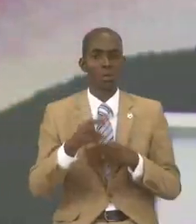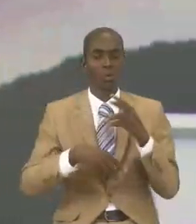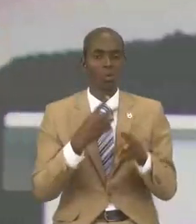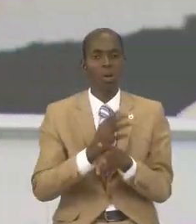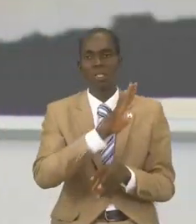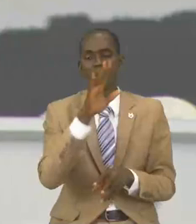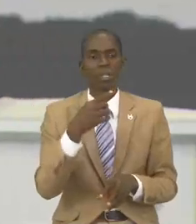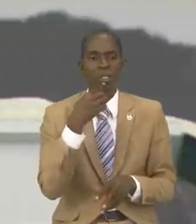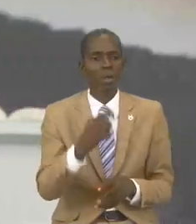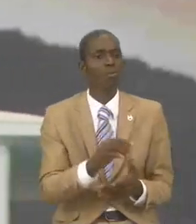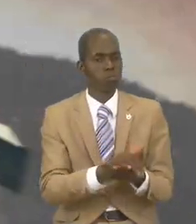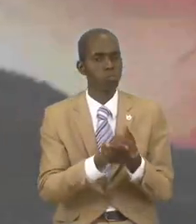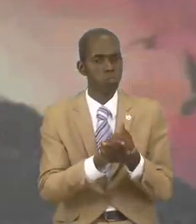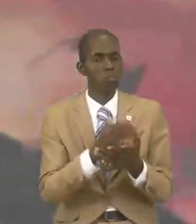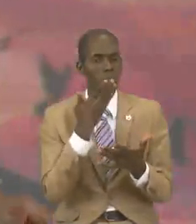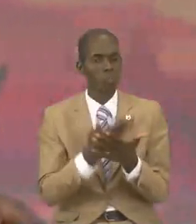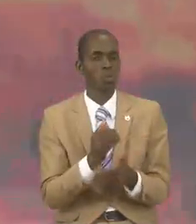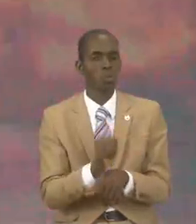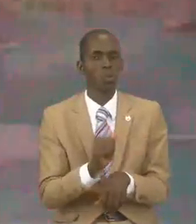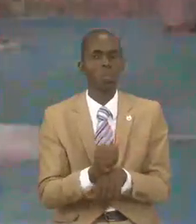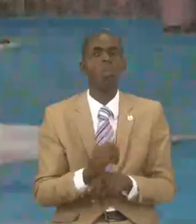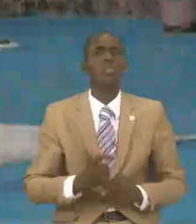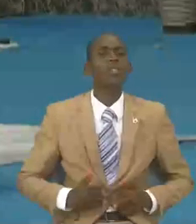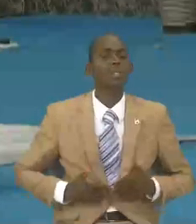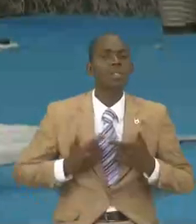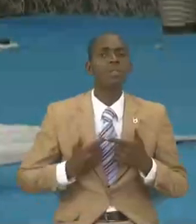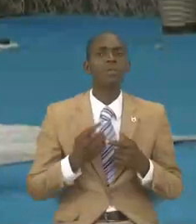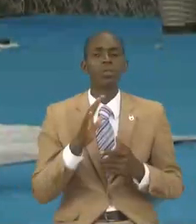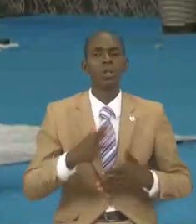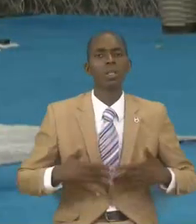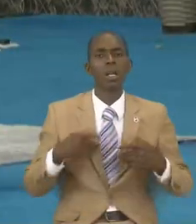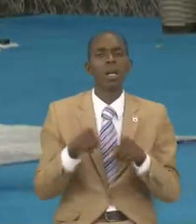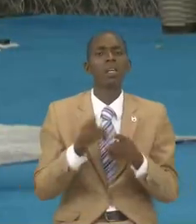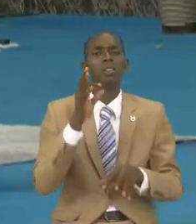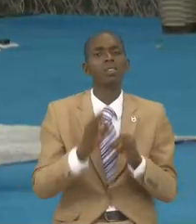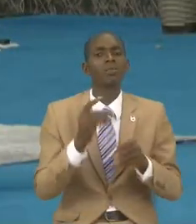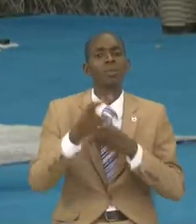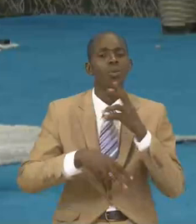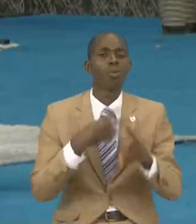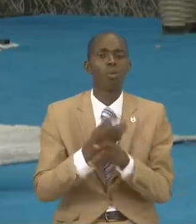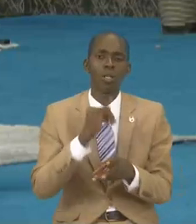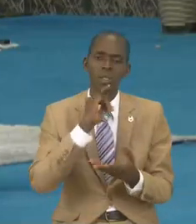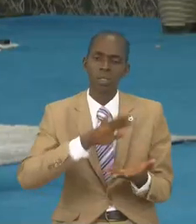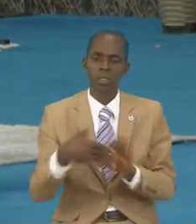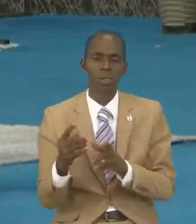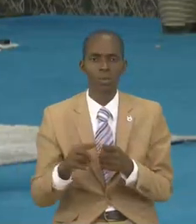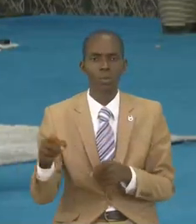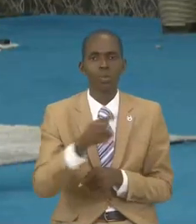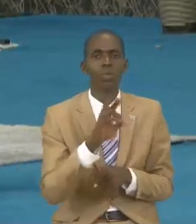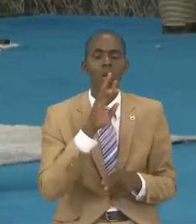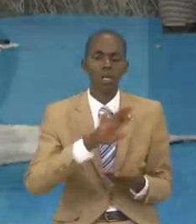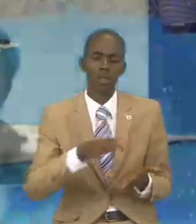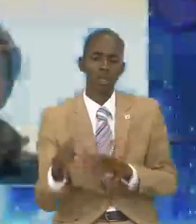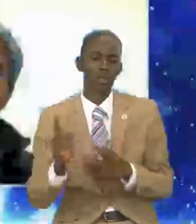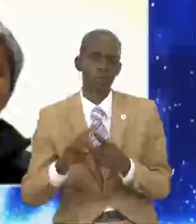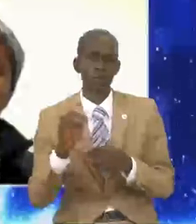bien travail? Mène ta vie comme si le monde est mort pour toi et tu es mort